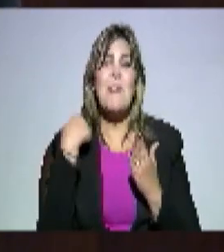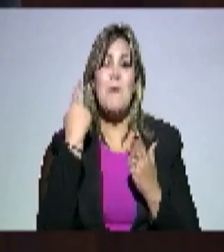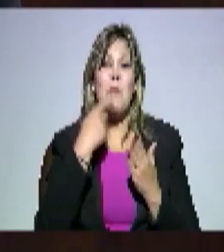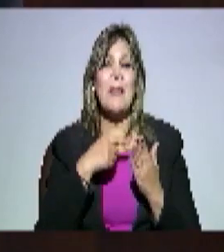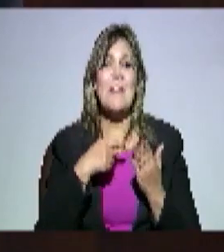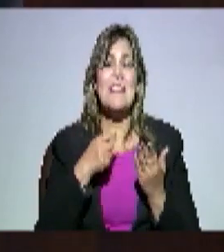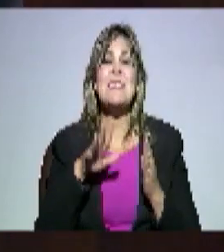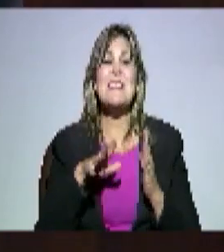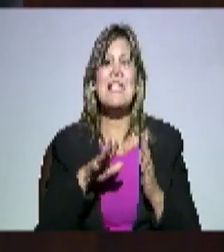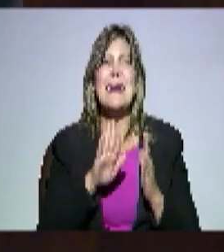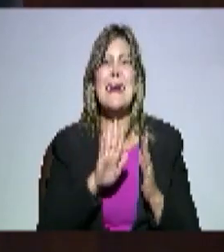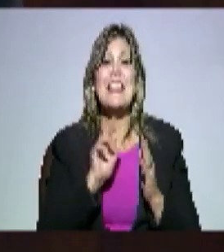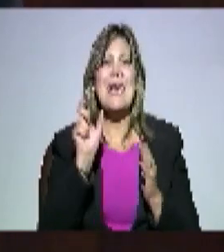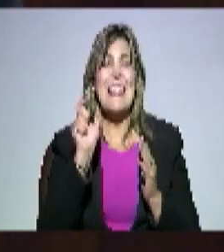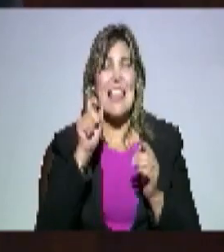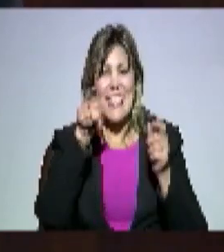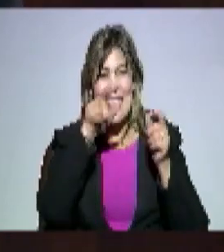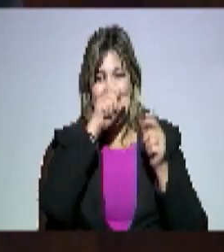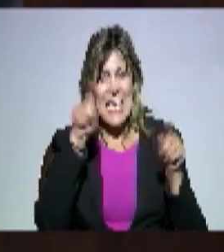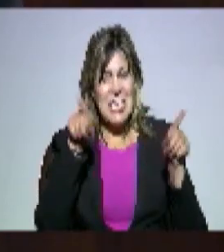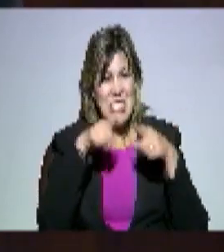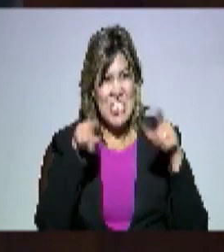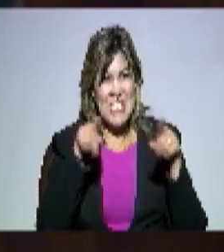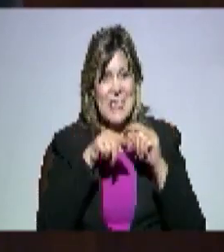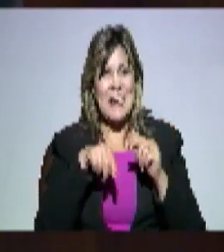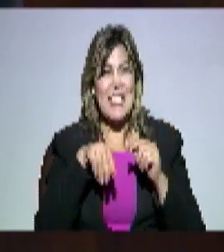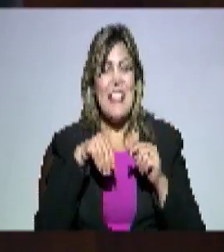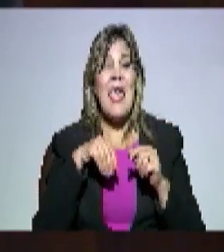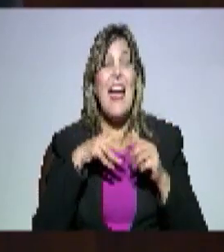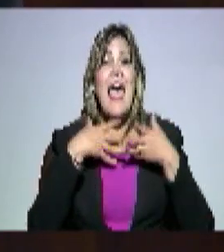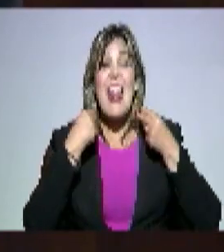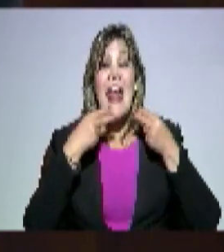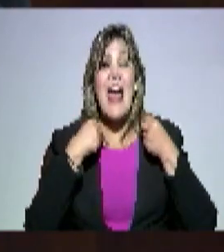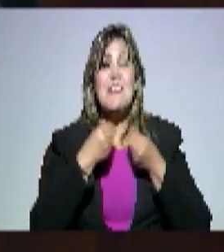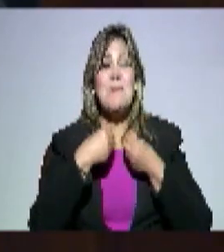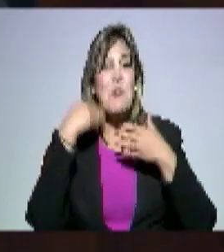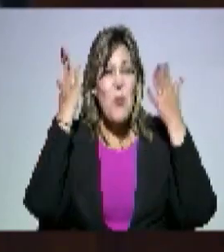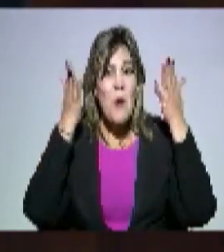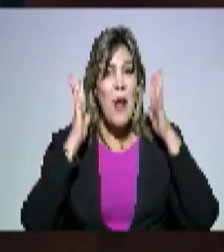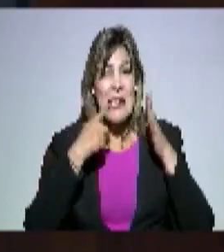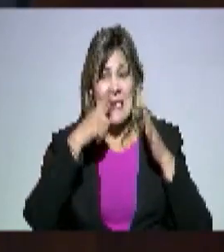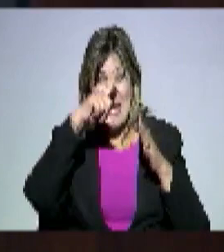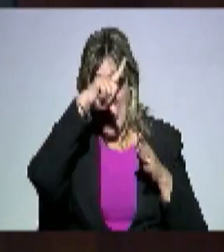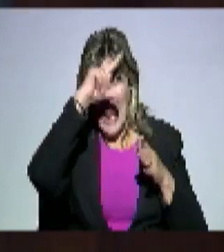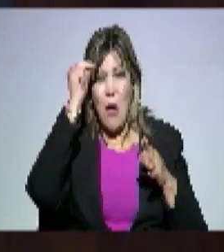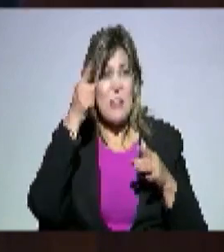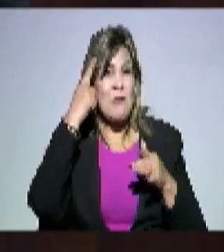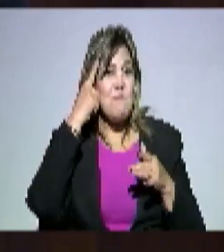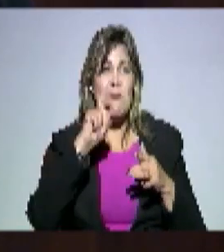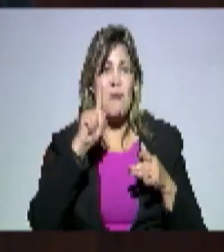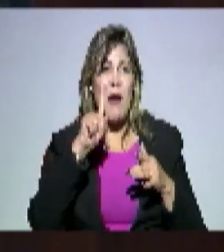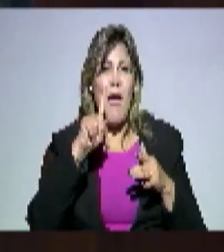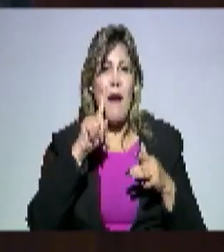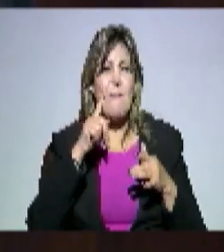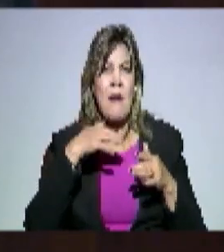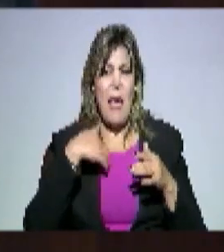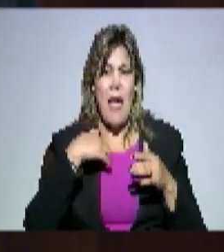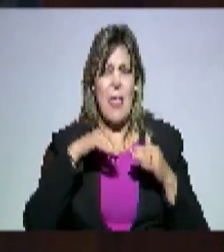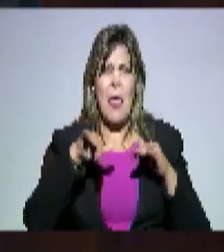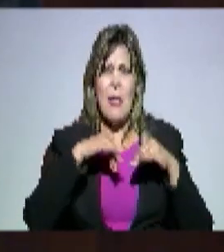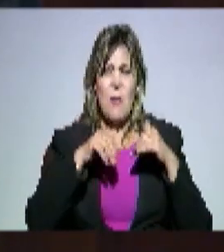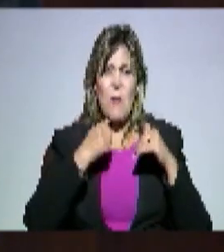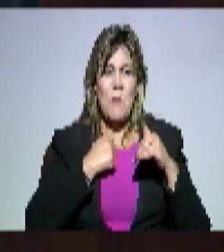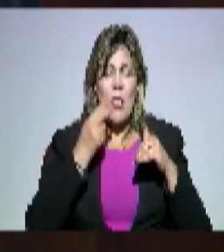النشيد العريس يخاطب العروس كده يقول لها ان لم تعرفي ايتها الجميله فاخرجي على اثار الغنم كانه